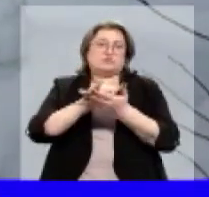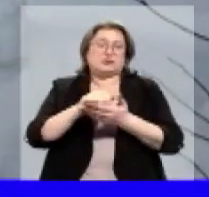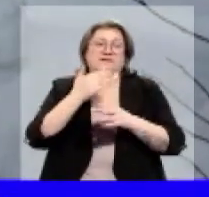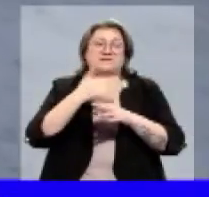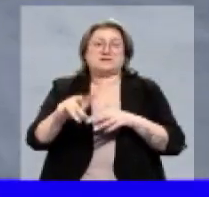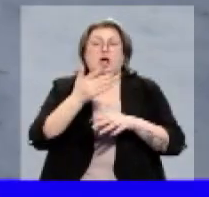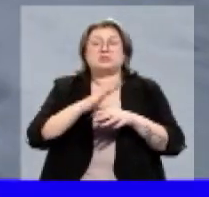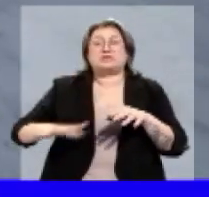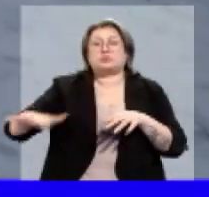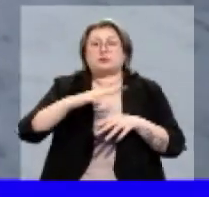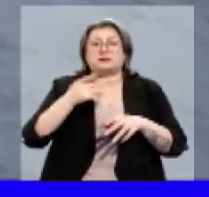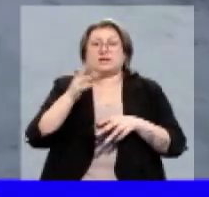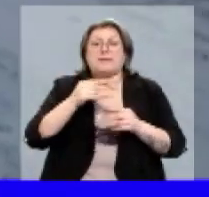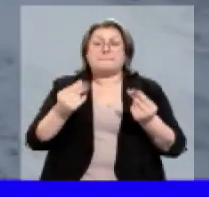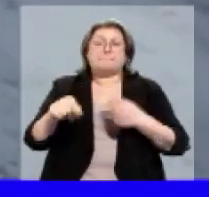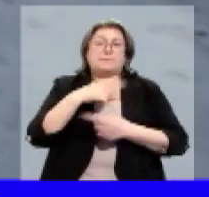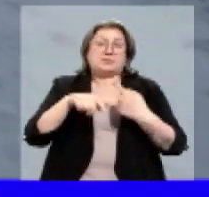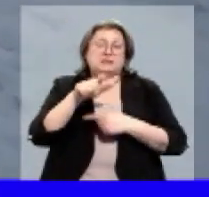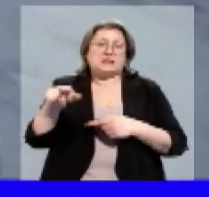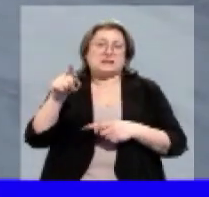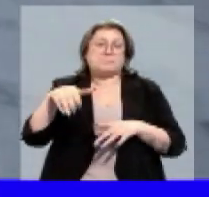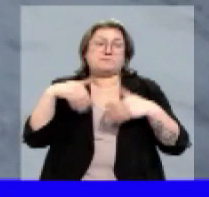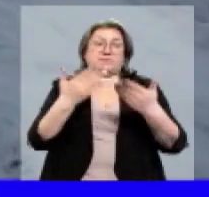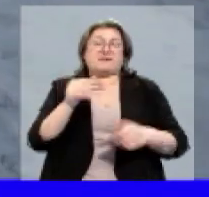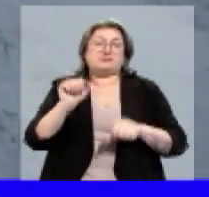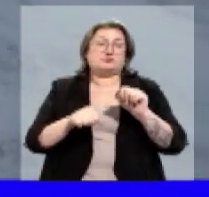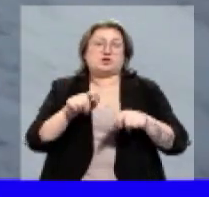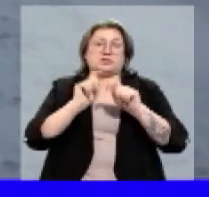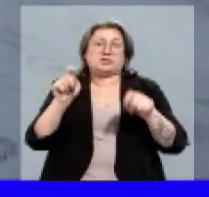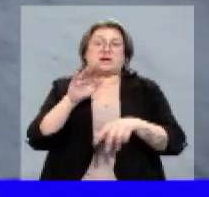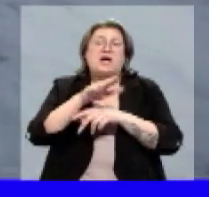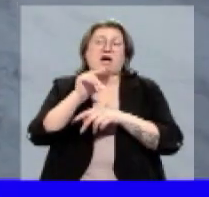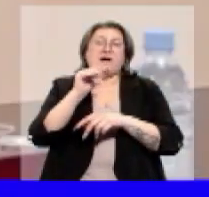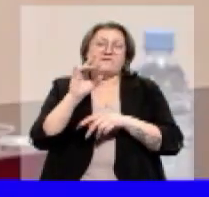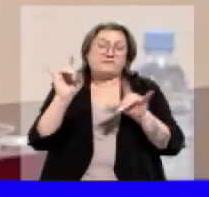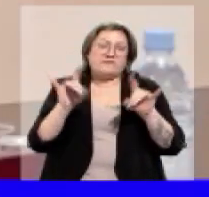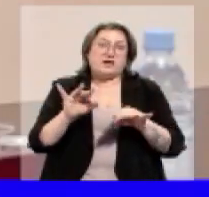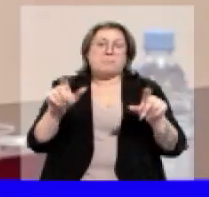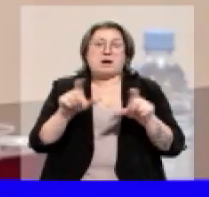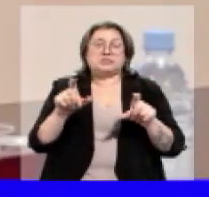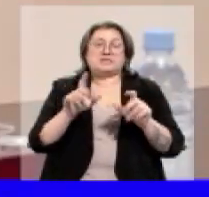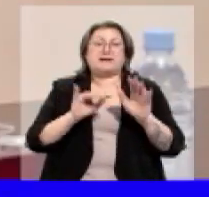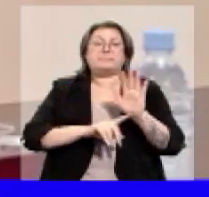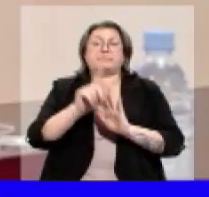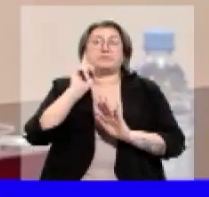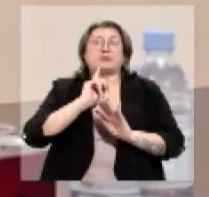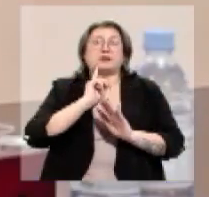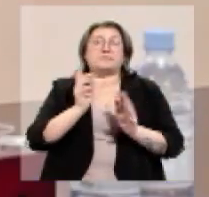Выделят отдельную территорию и для предпринимателей. Им предоставят возможность открыть кафе и магазины. Для начала мы пока